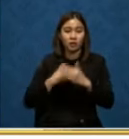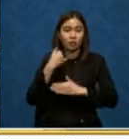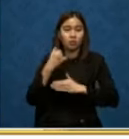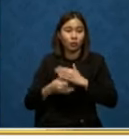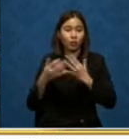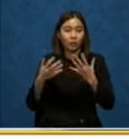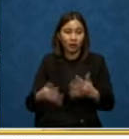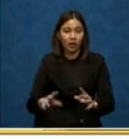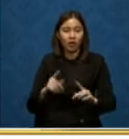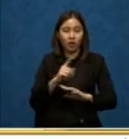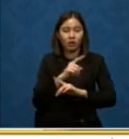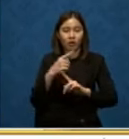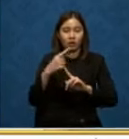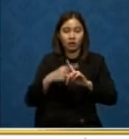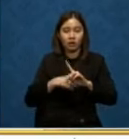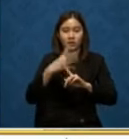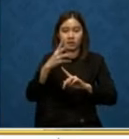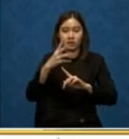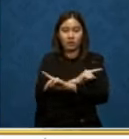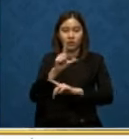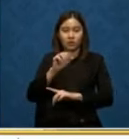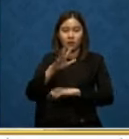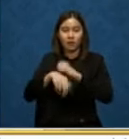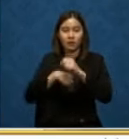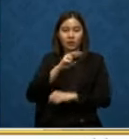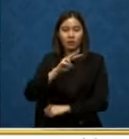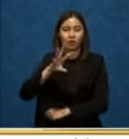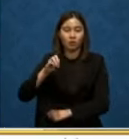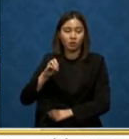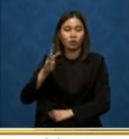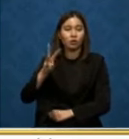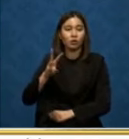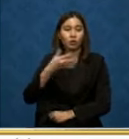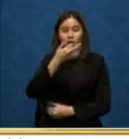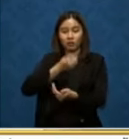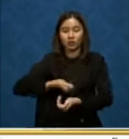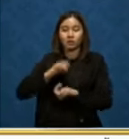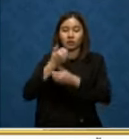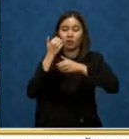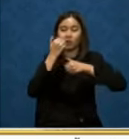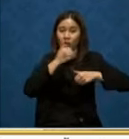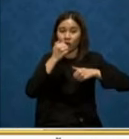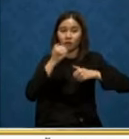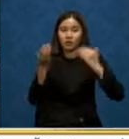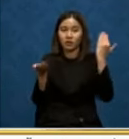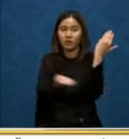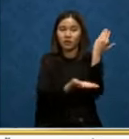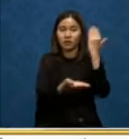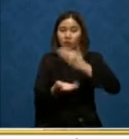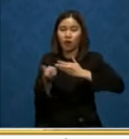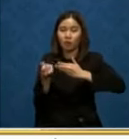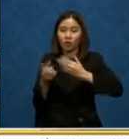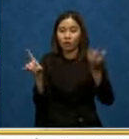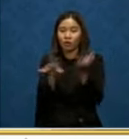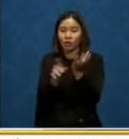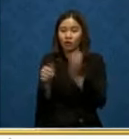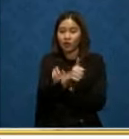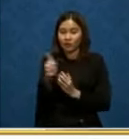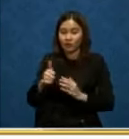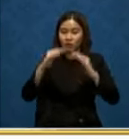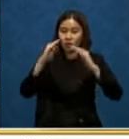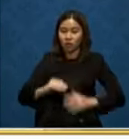แล้วในวันที่ 25เมษายน 2566เกษตรกรชาวไร่อ้อยที่ตัดอ้อยสดคุณภาพดีเพื่อลด